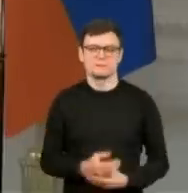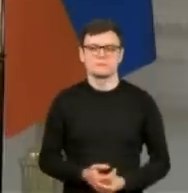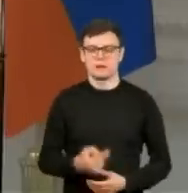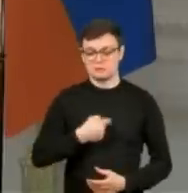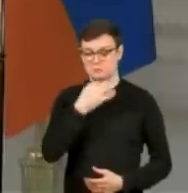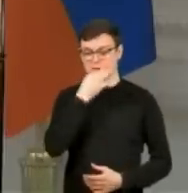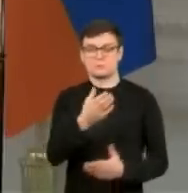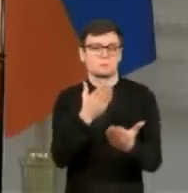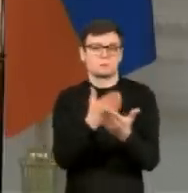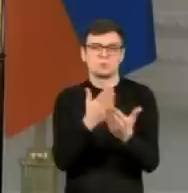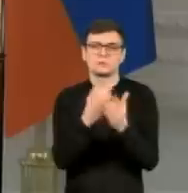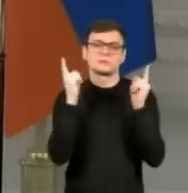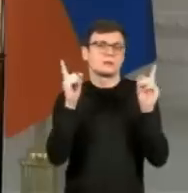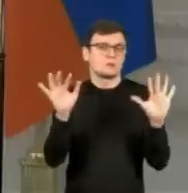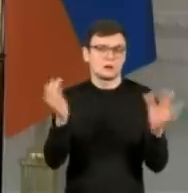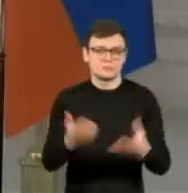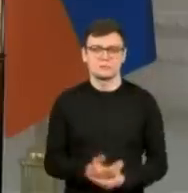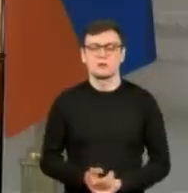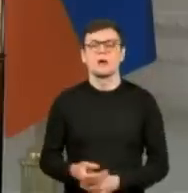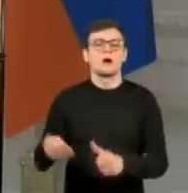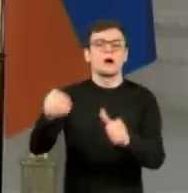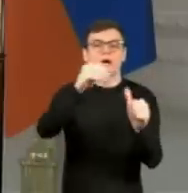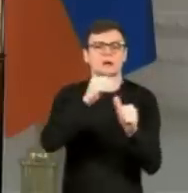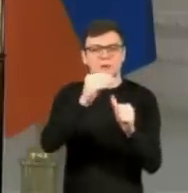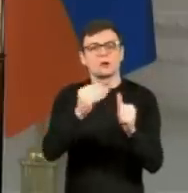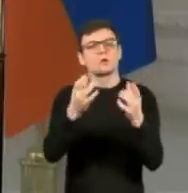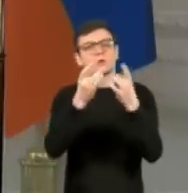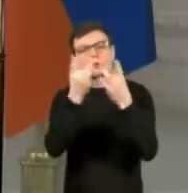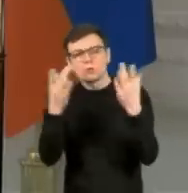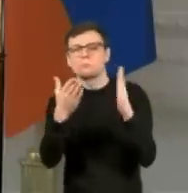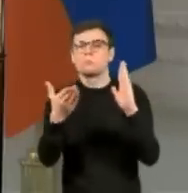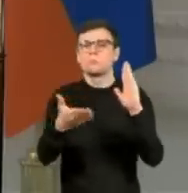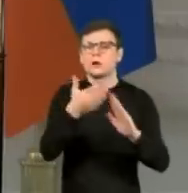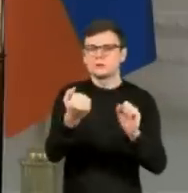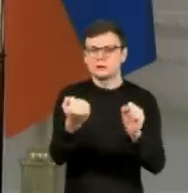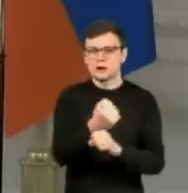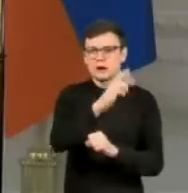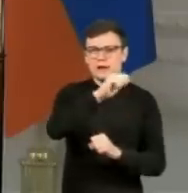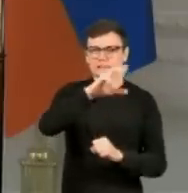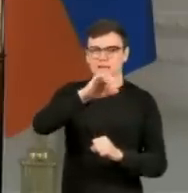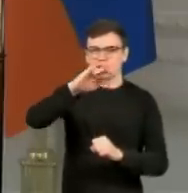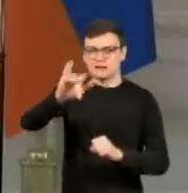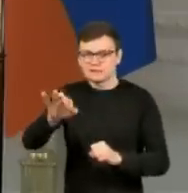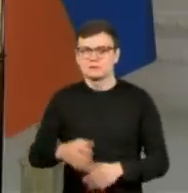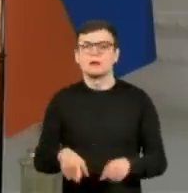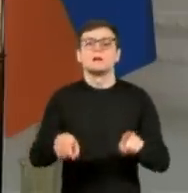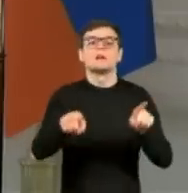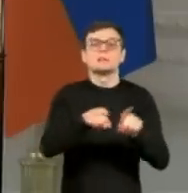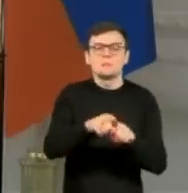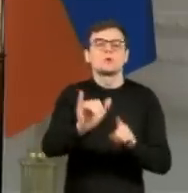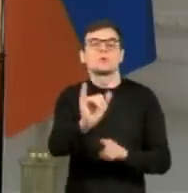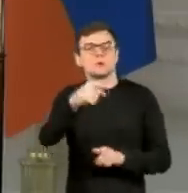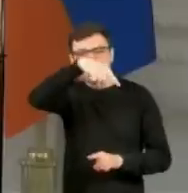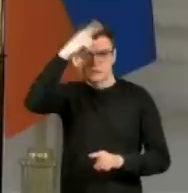būtinybę apsaugoti armėnų kultūros paminklus Arcache ir Azerbaidžano kontroliuojamose